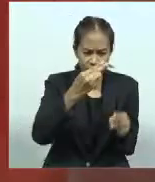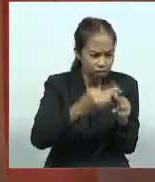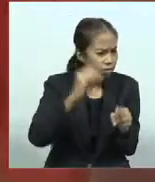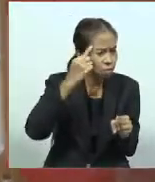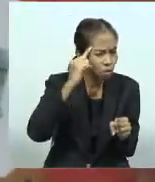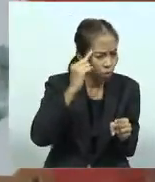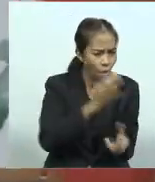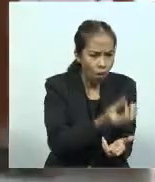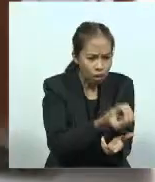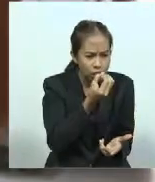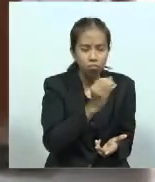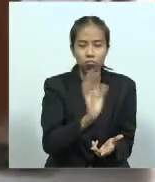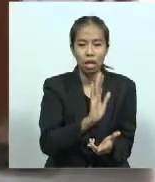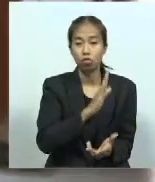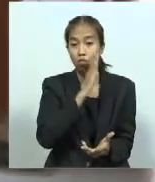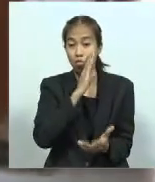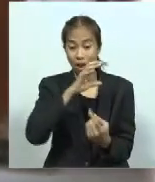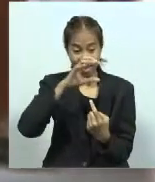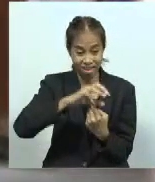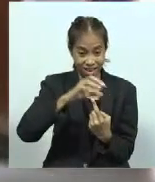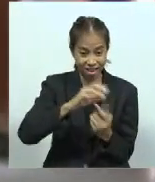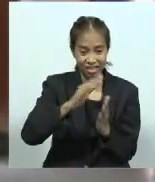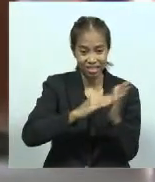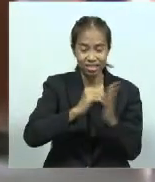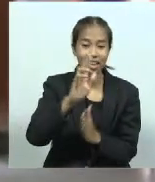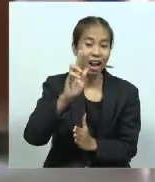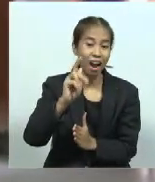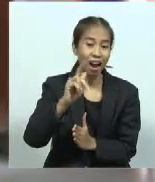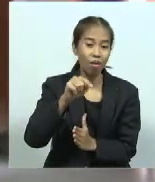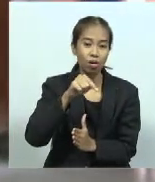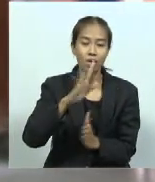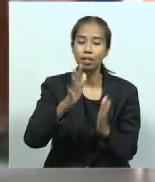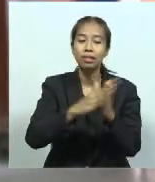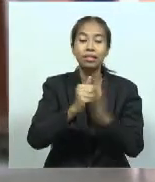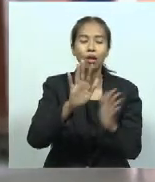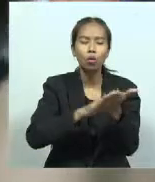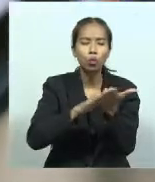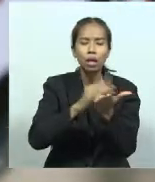คัญถ้าเห็นว่าเห็ดนั้นเป็นสีขาวคล้ายกับเห็ดระโงกหินอันนี้ก็ควรจะหลีกเลี่ยงเ